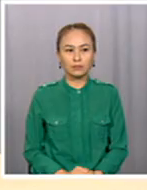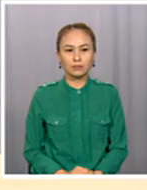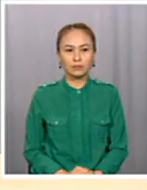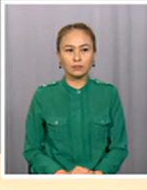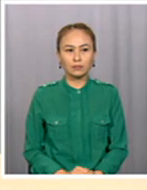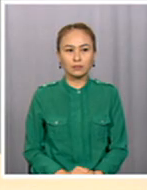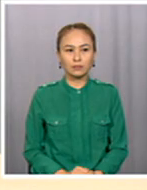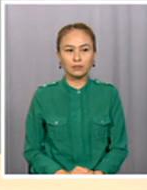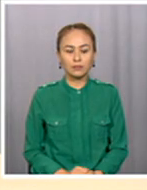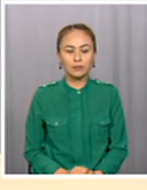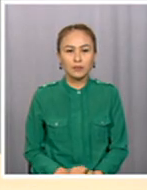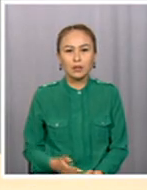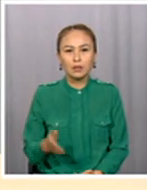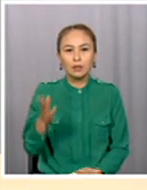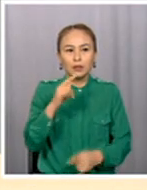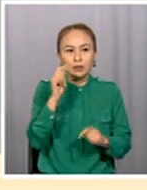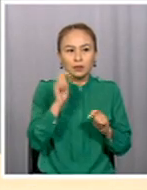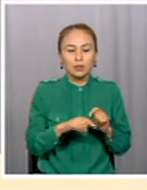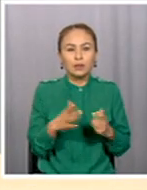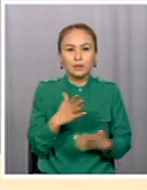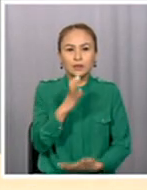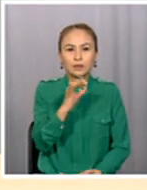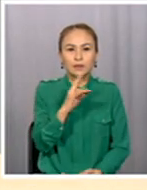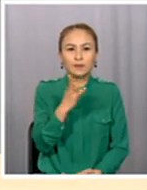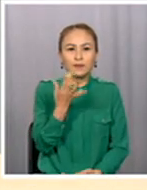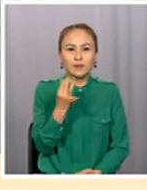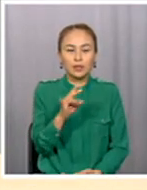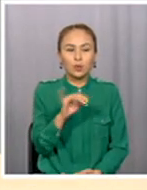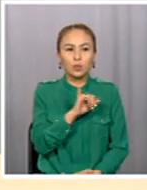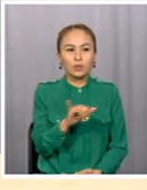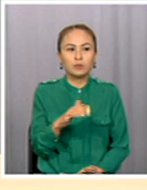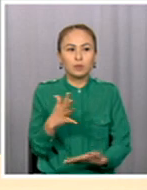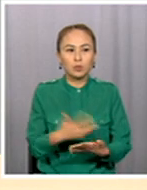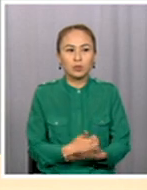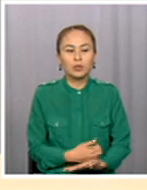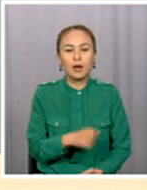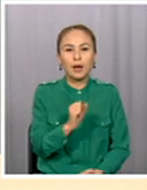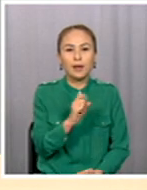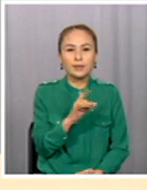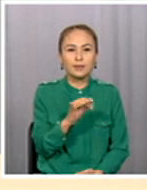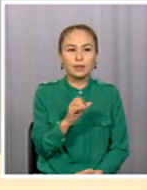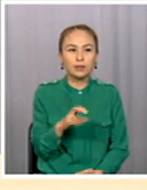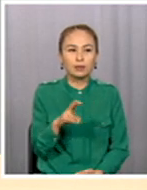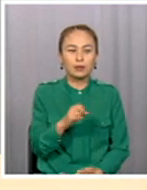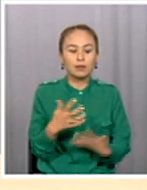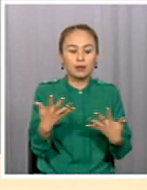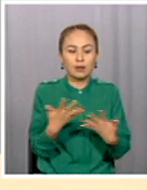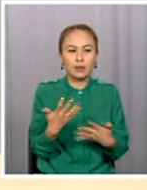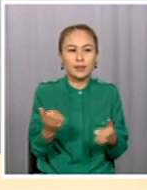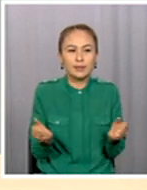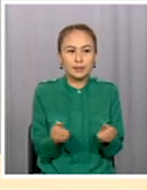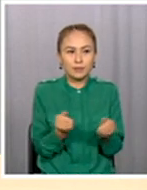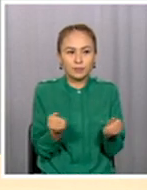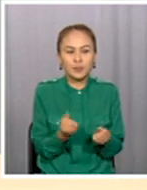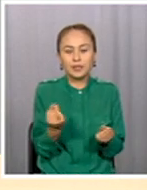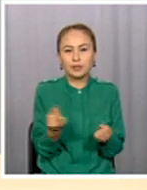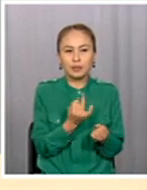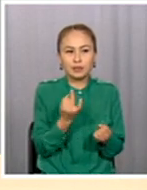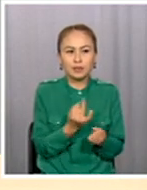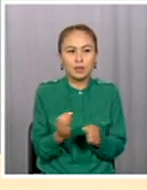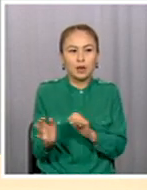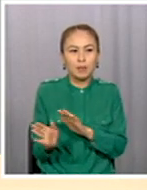Давайте проверим, какой синквейн у вас мог бы получиться. Азиада. Какая зимняя